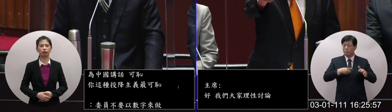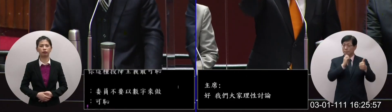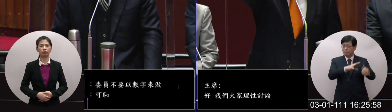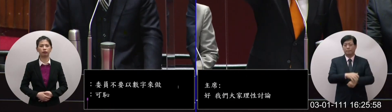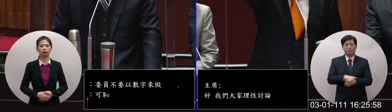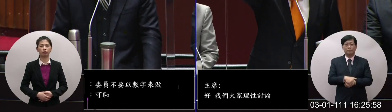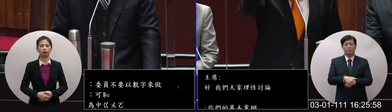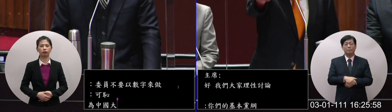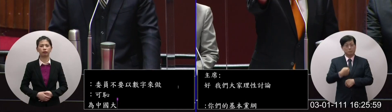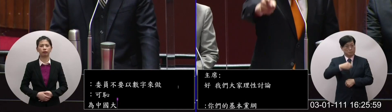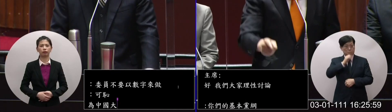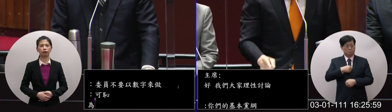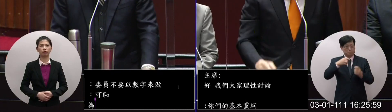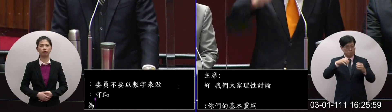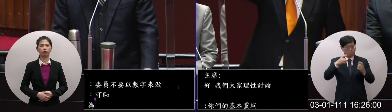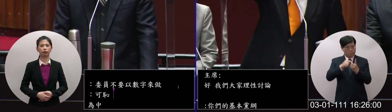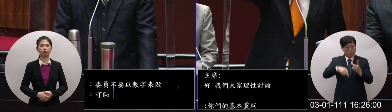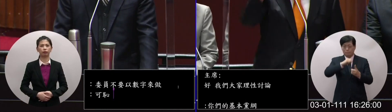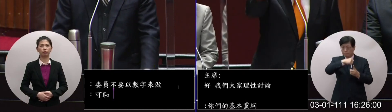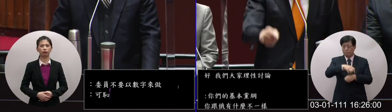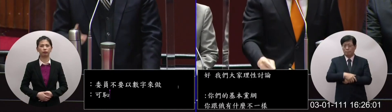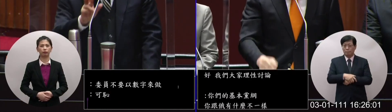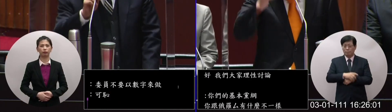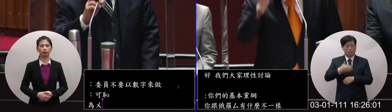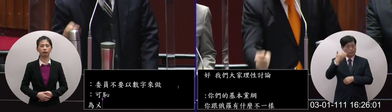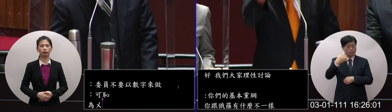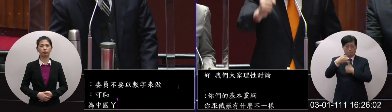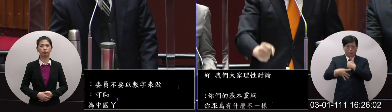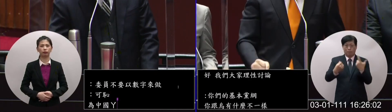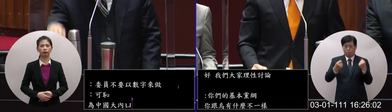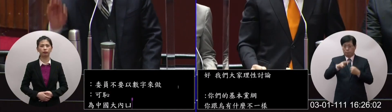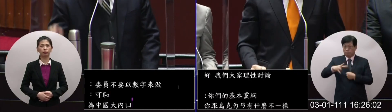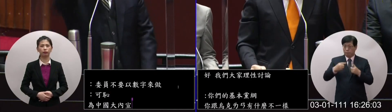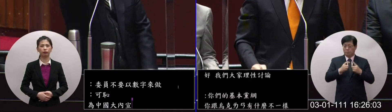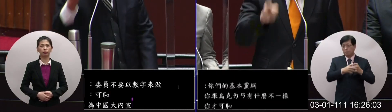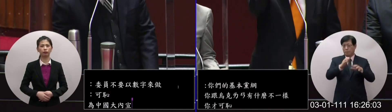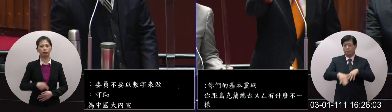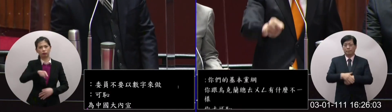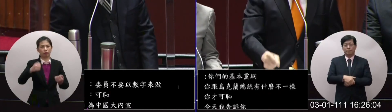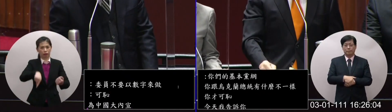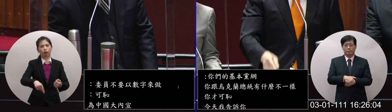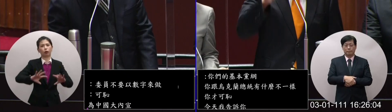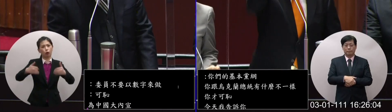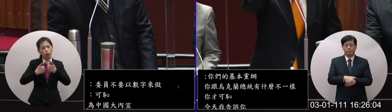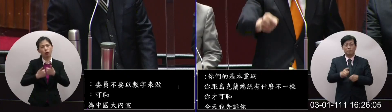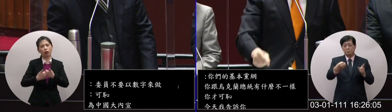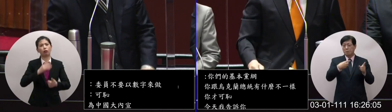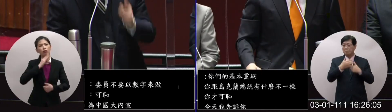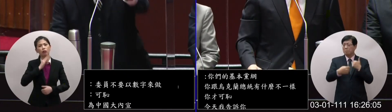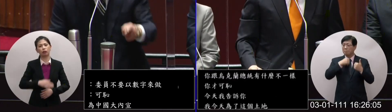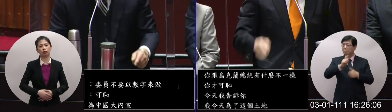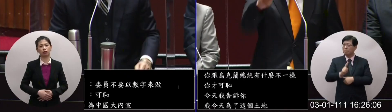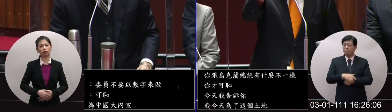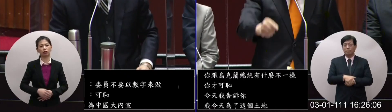诉你，我们今天为这块土地，台湾不管被谁打，2300万人都会团结。 我们在这里就保卫台湾， 怎么样保卫台